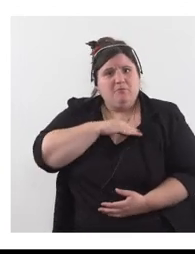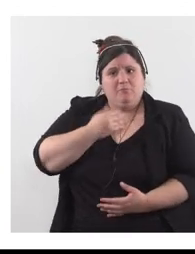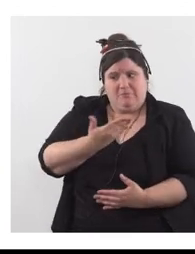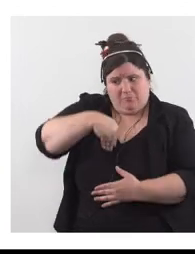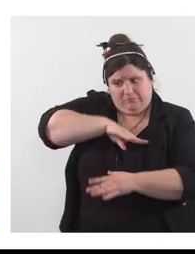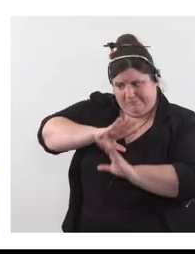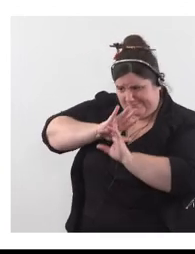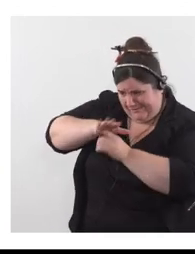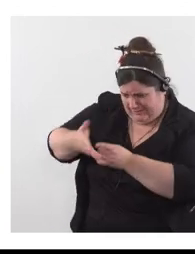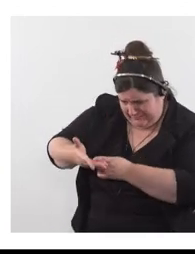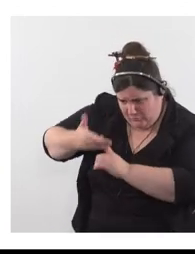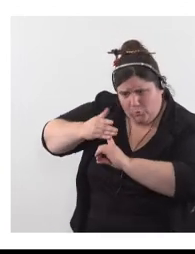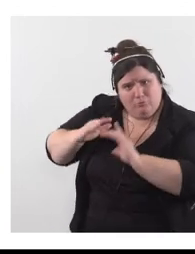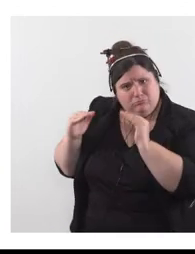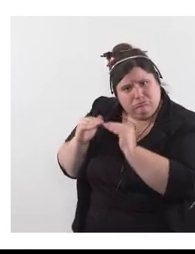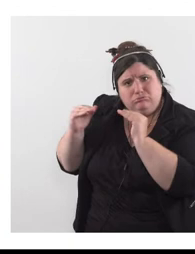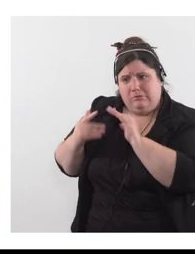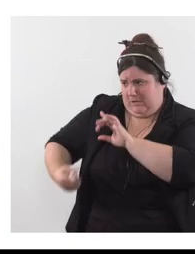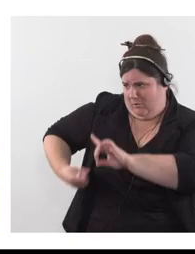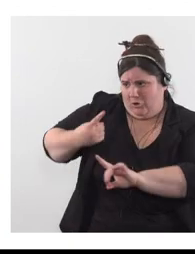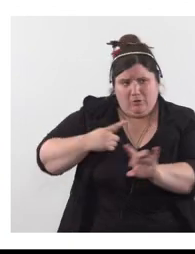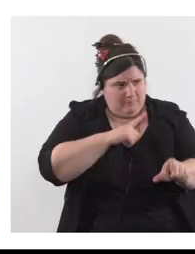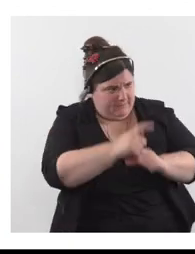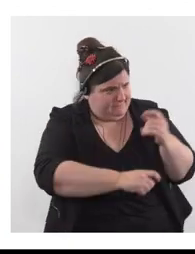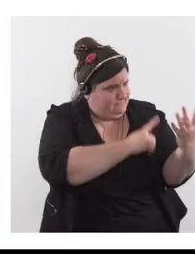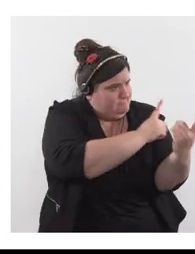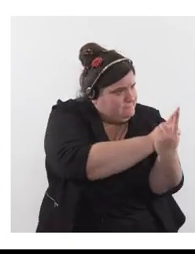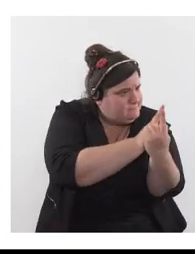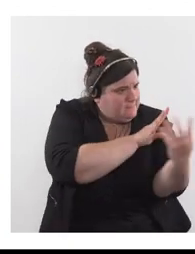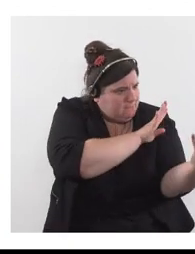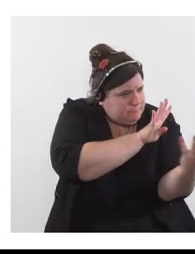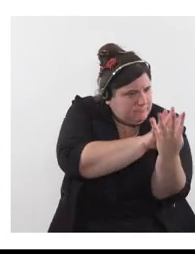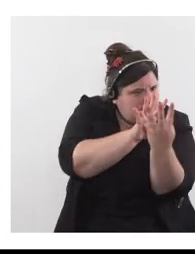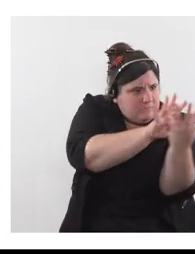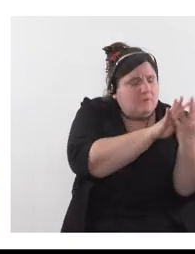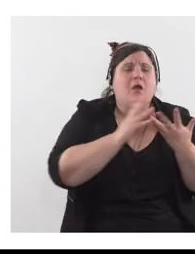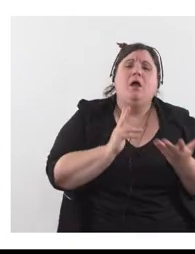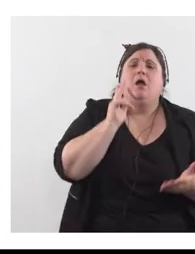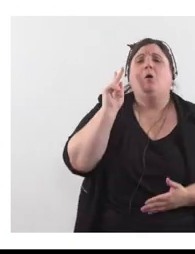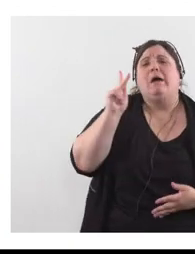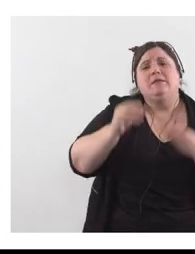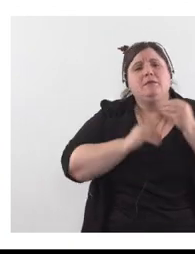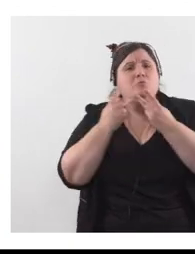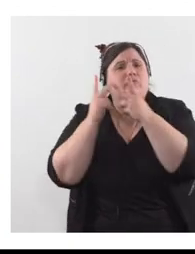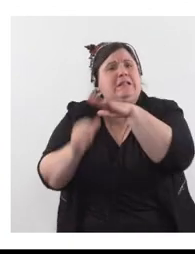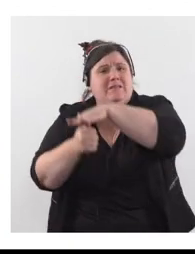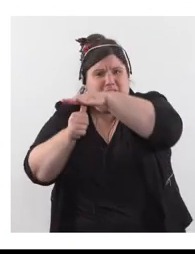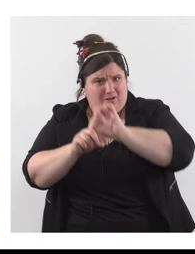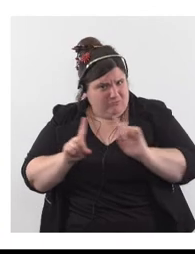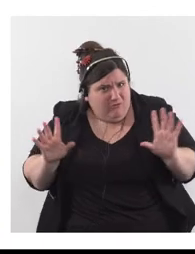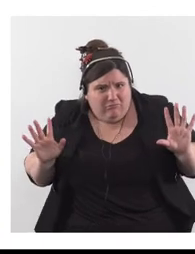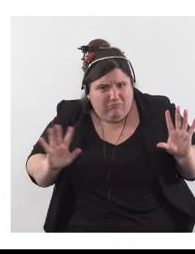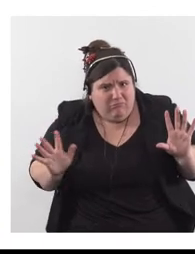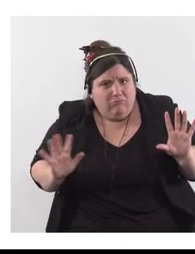dans les lieux publics, de parler avec les personnes, pas seulement à Paris, pas seulement à Dublin, mais également dans les villages, à